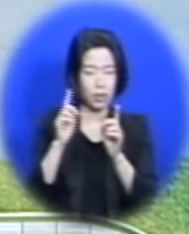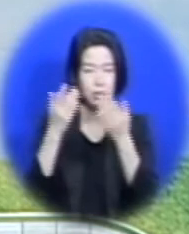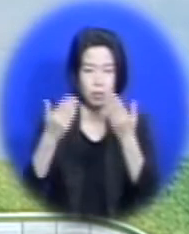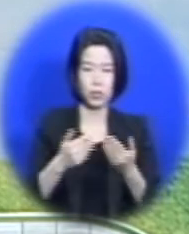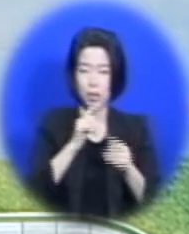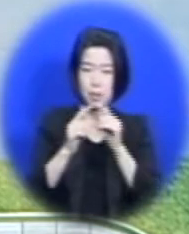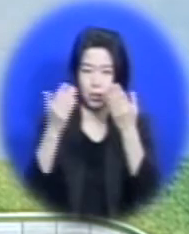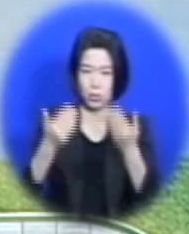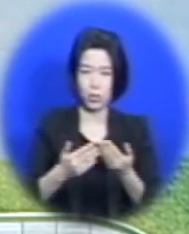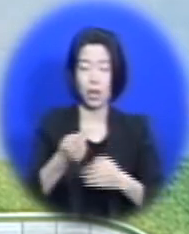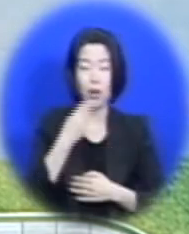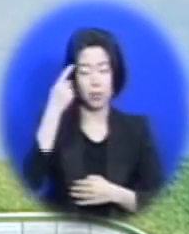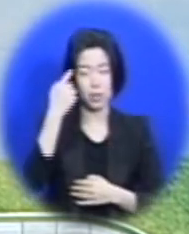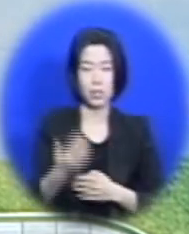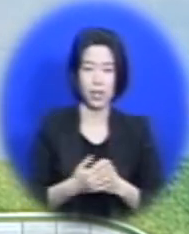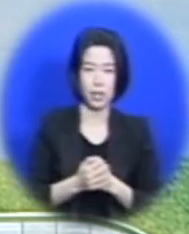게 없었냐 말이에요.